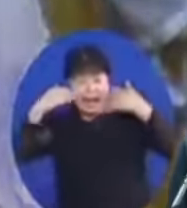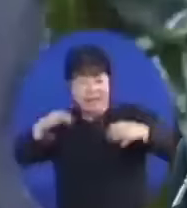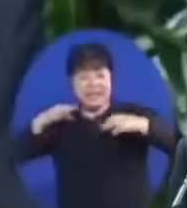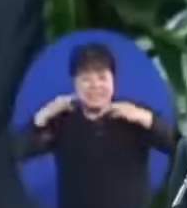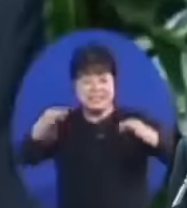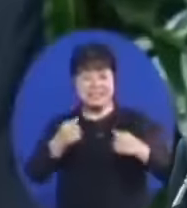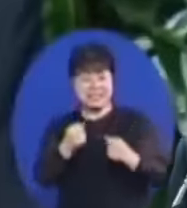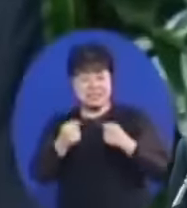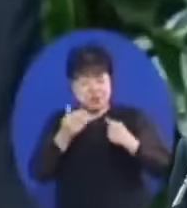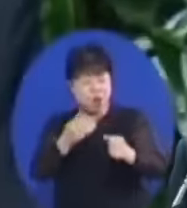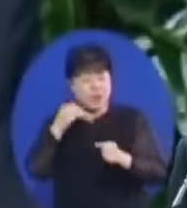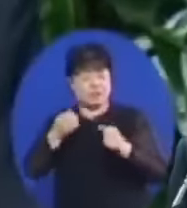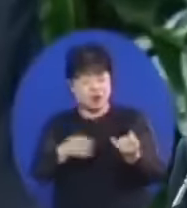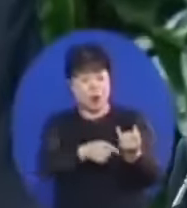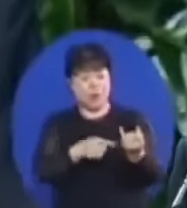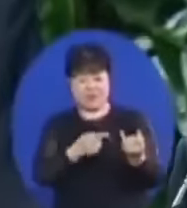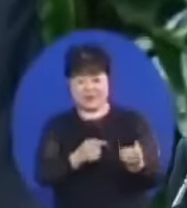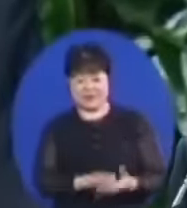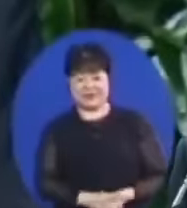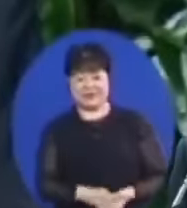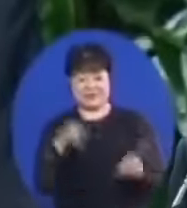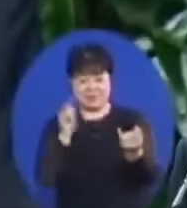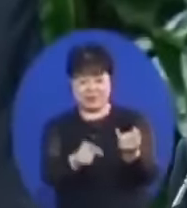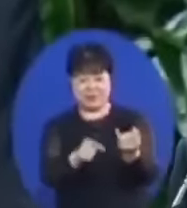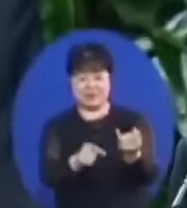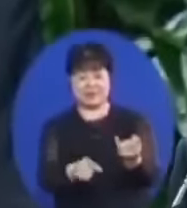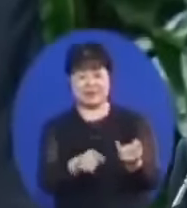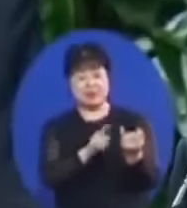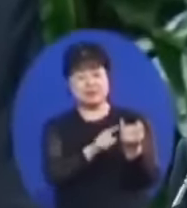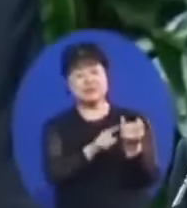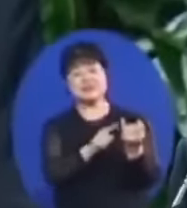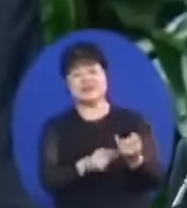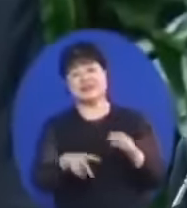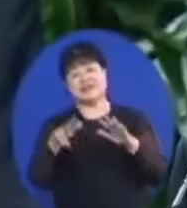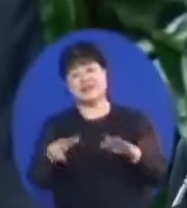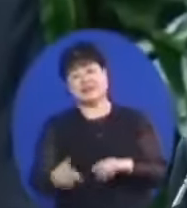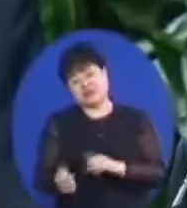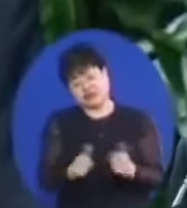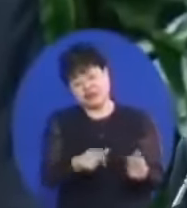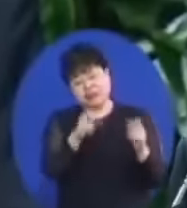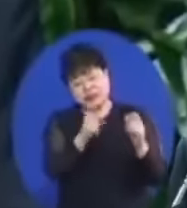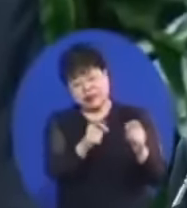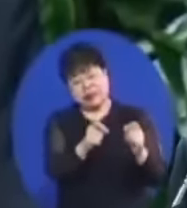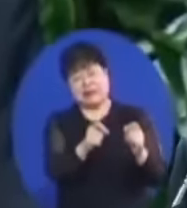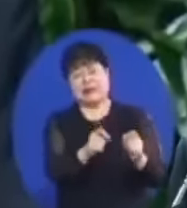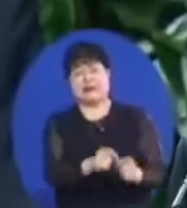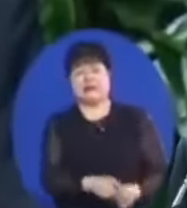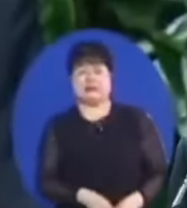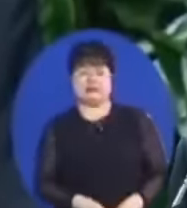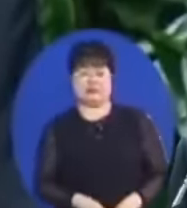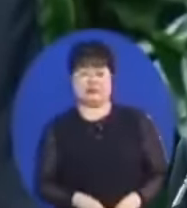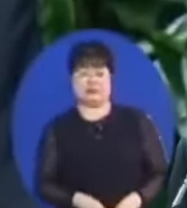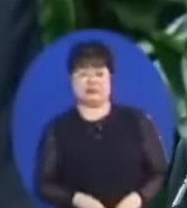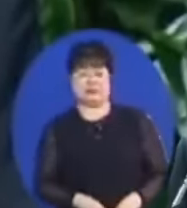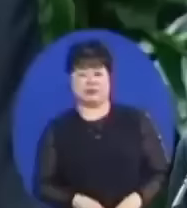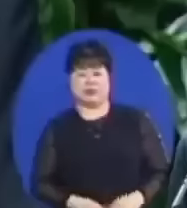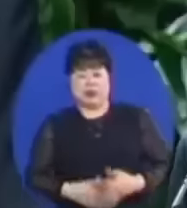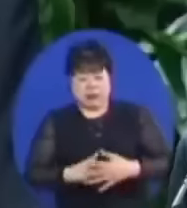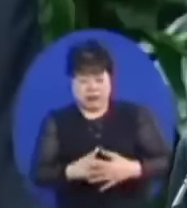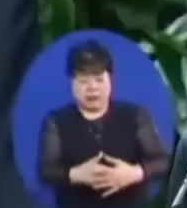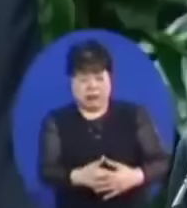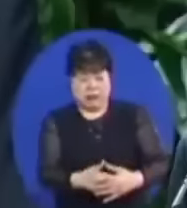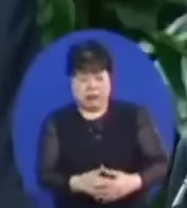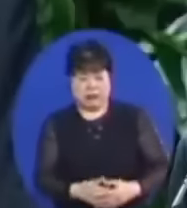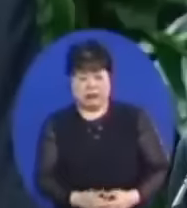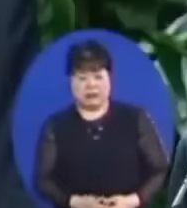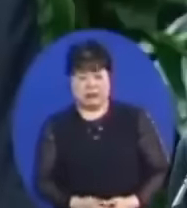치시면서 힘을 주라고 하는 것입니다. 그 부인이 이제는 죽겠습니다 하고 절대절명의 고통 속에 있을 때